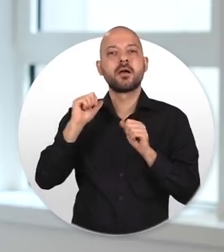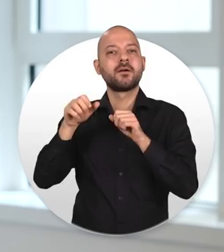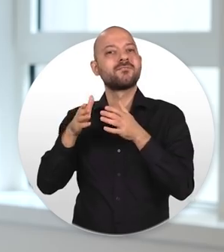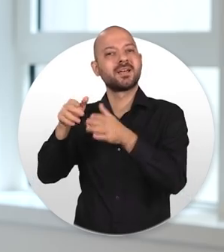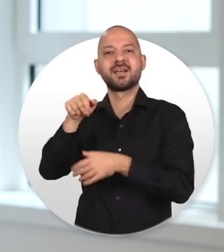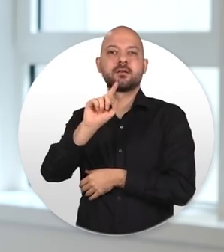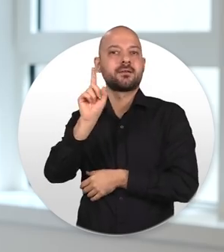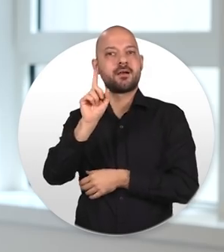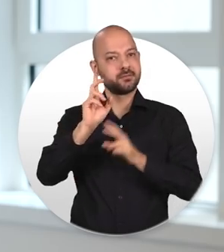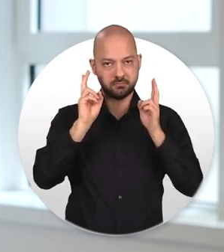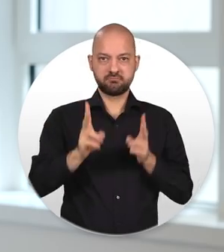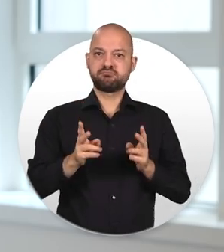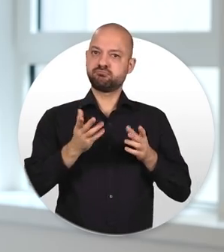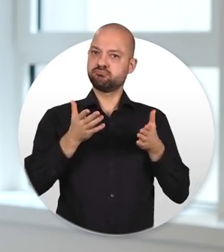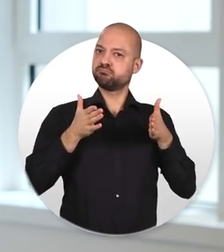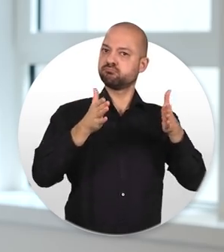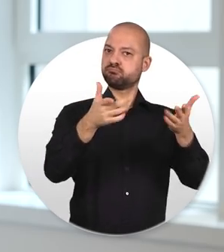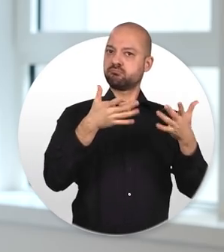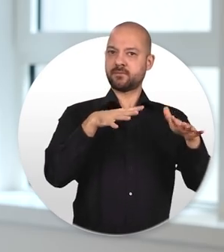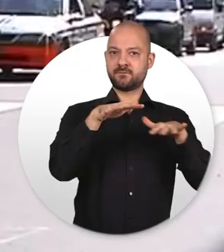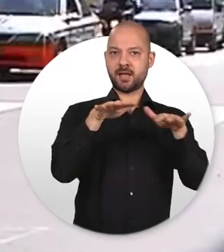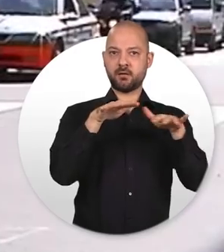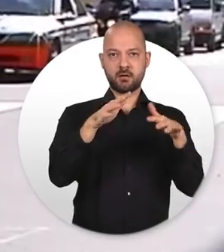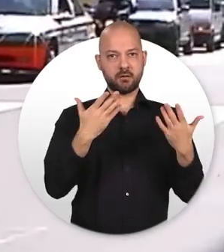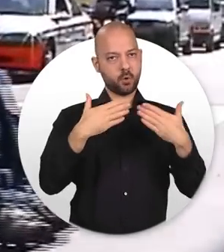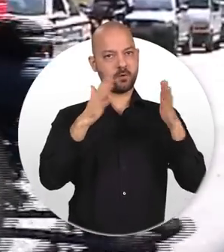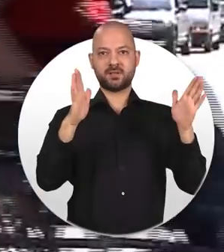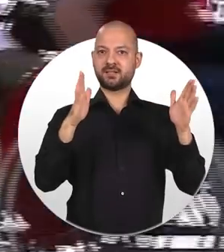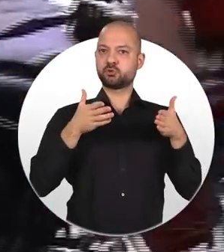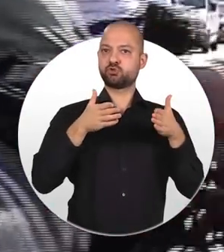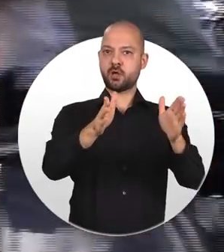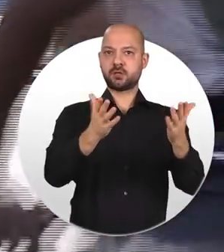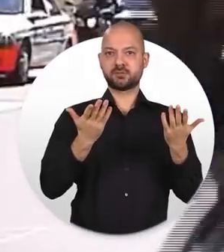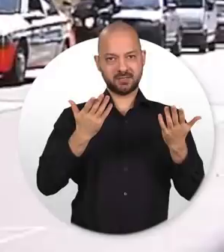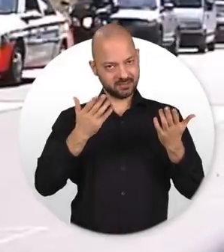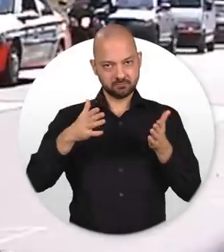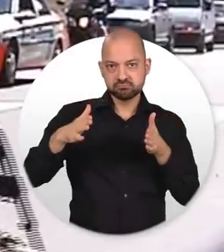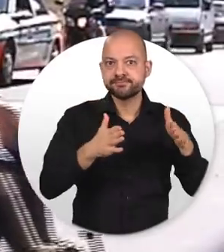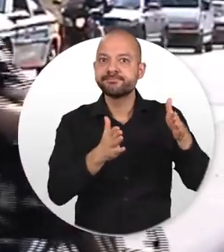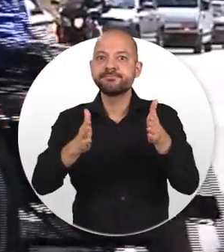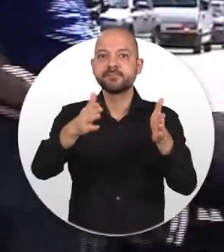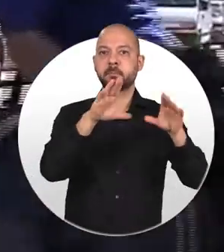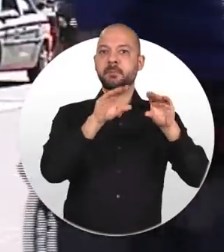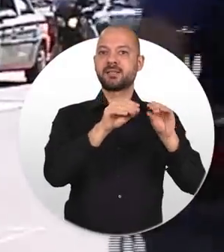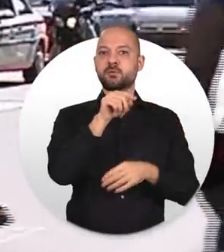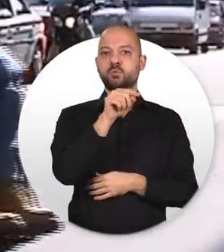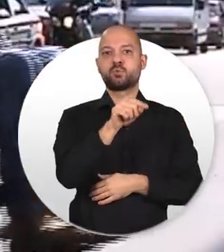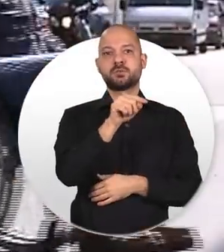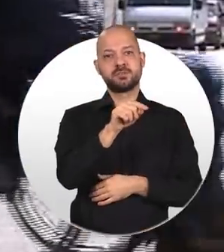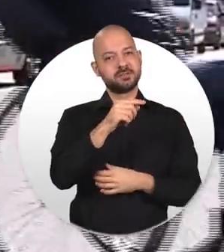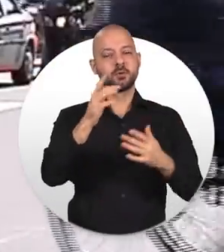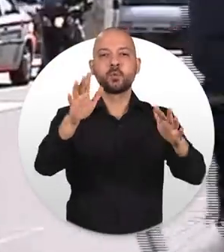nur auf Velospisten oder Wanderwege gegangen sind, wo wir nicht gesiegt wären, aber wirklich durch Dörfer auf den